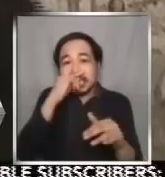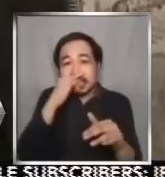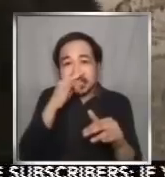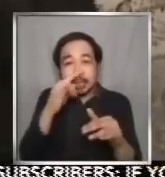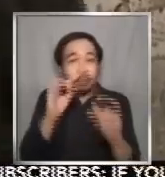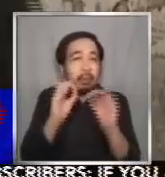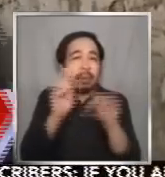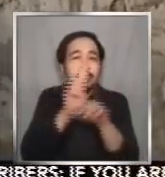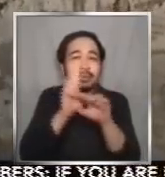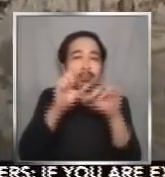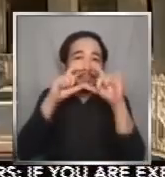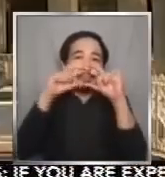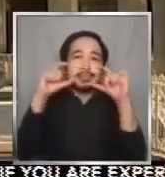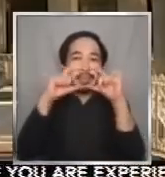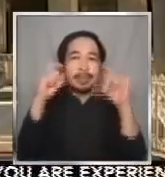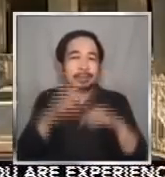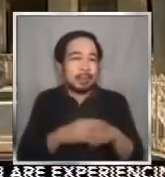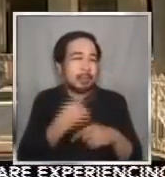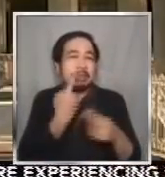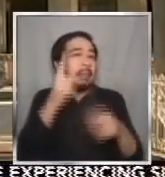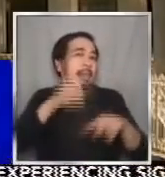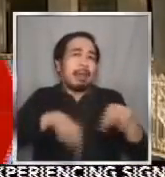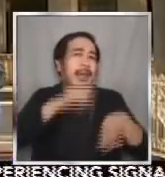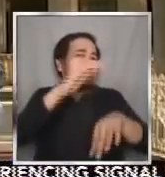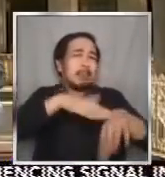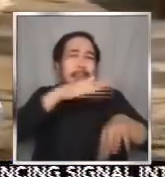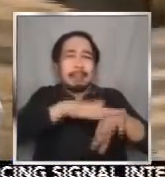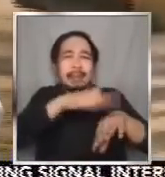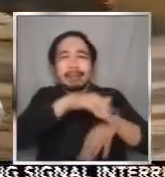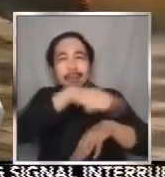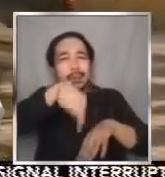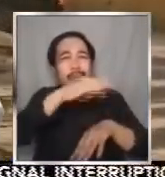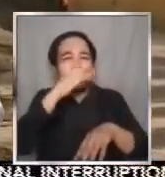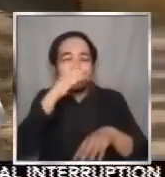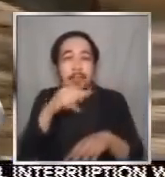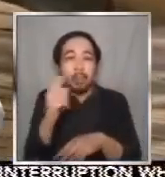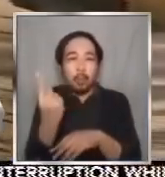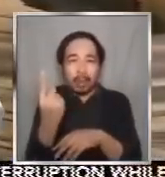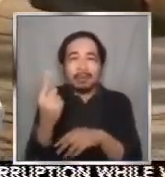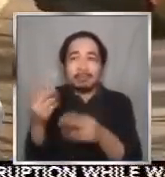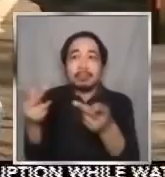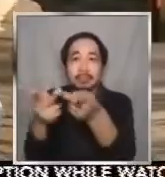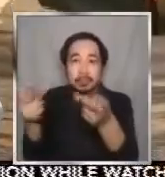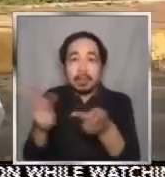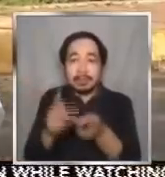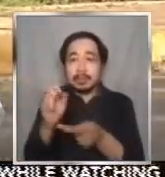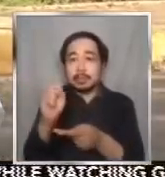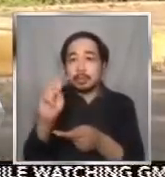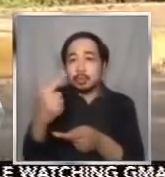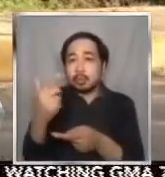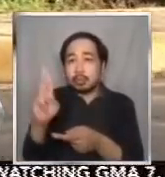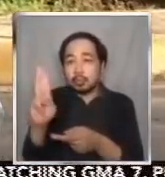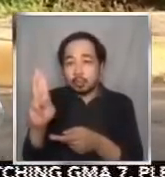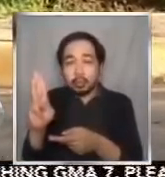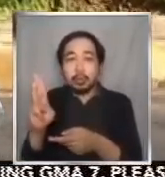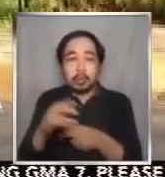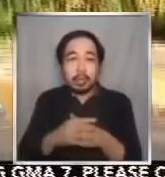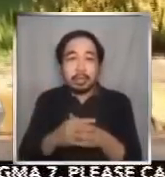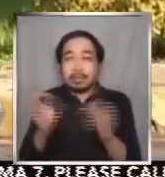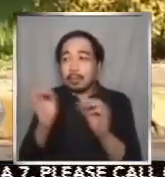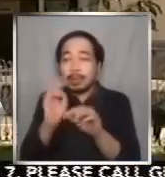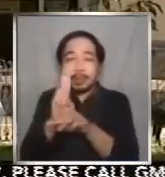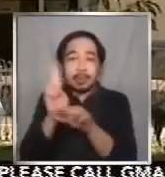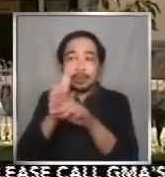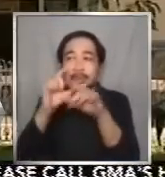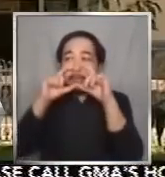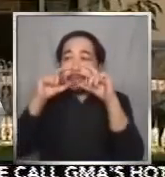naglalaro yan, hindi maano mga bata. Sa Plaza Sugbu naman, sa pagitan ng City Hall at Magellan's Cross, wala ring suot na mask ang ilang